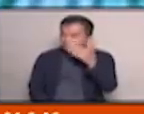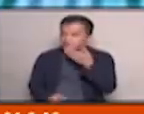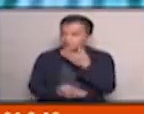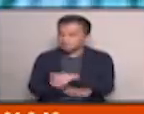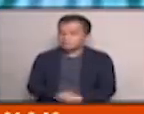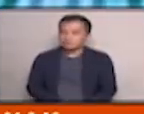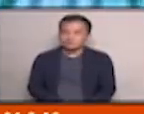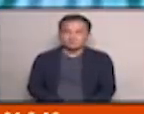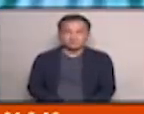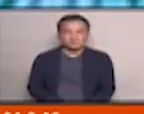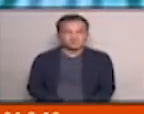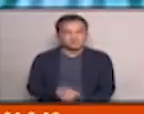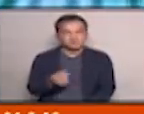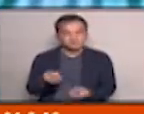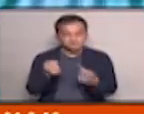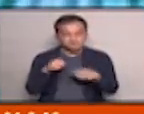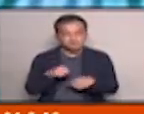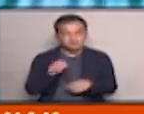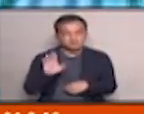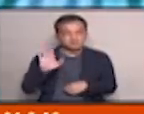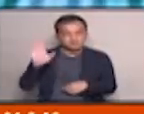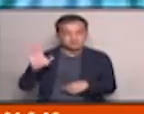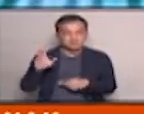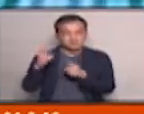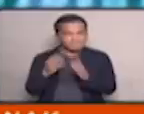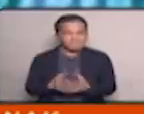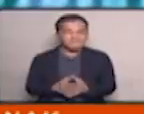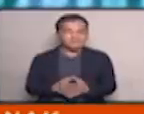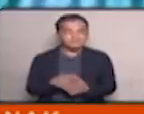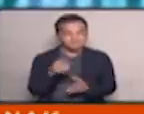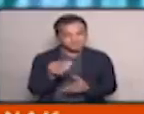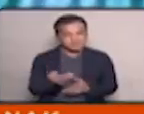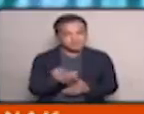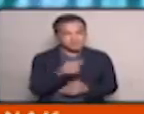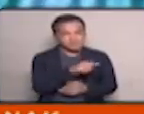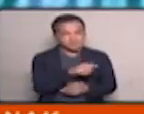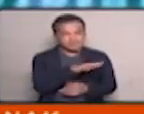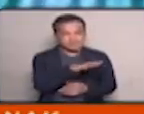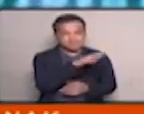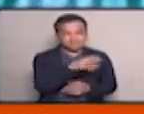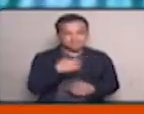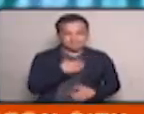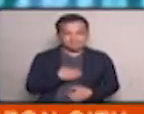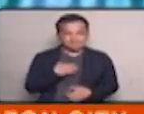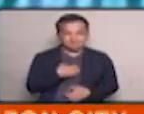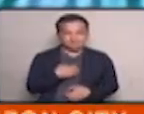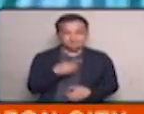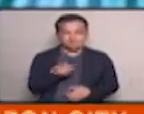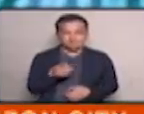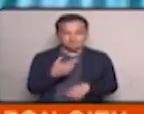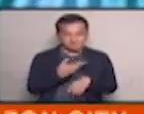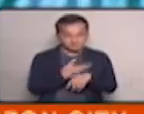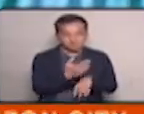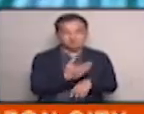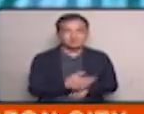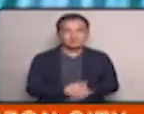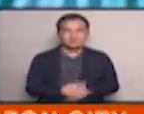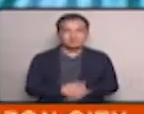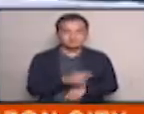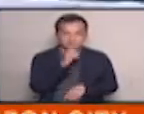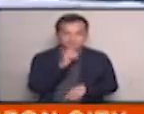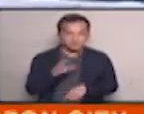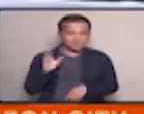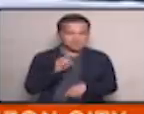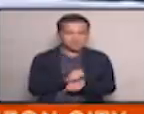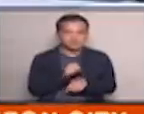afternoon. Good afternoon po. Andito po itong inyong mga aplikante. Sir? Sila po'y nanggagalaiti dahil sila po'y niloko. Pinangakuha